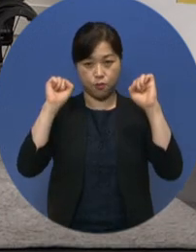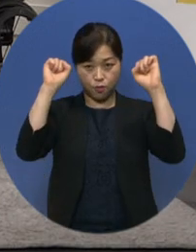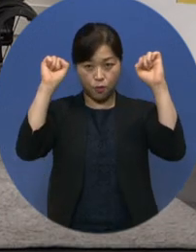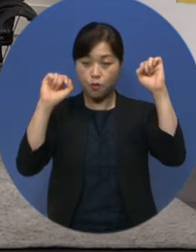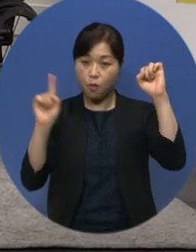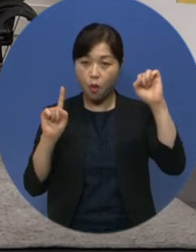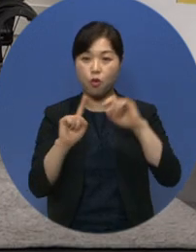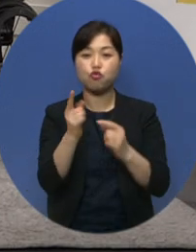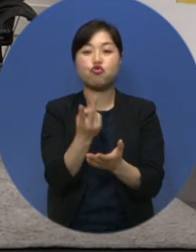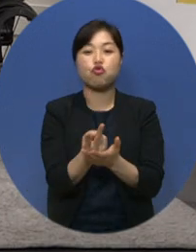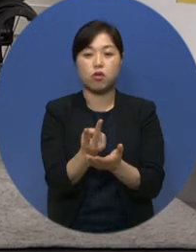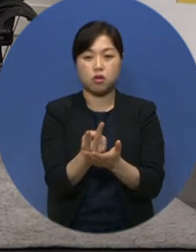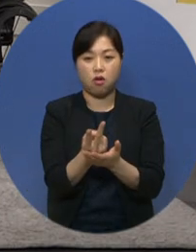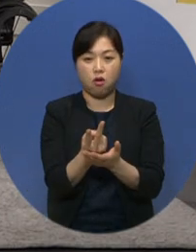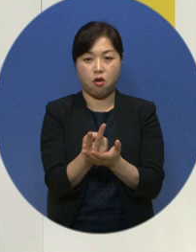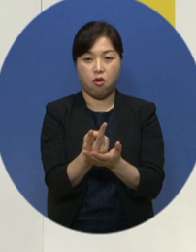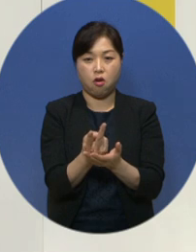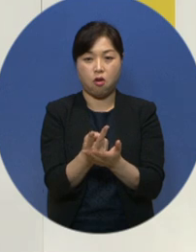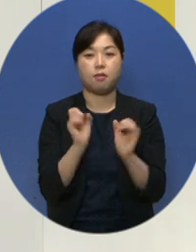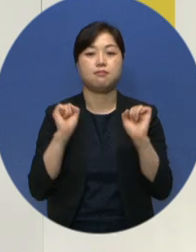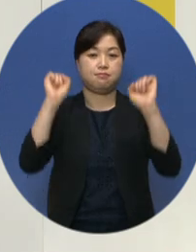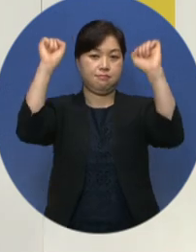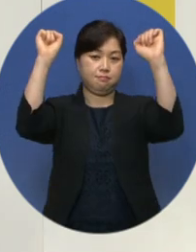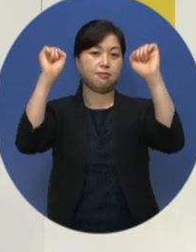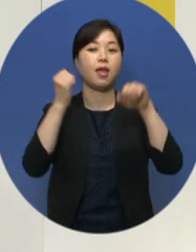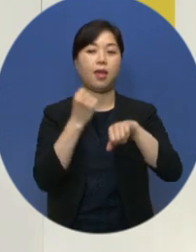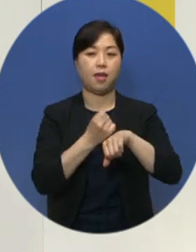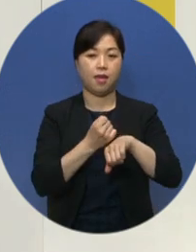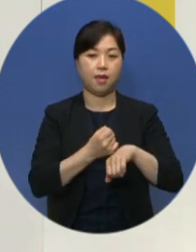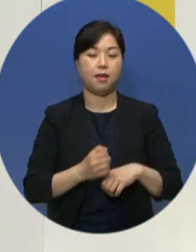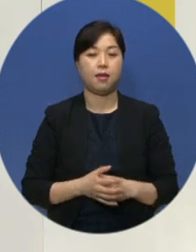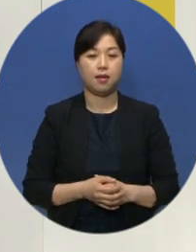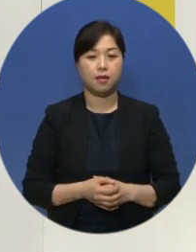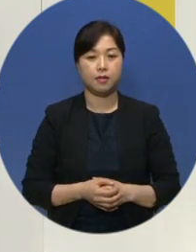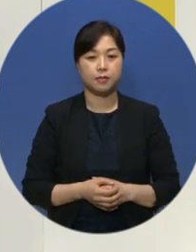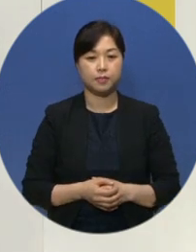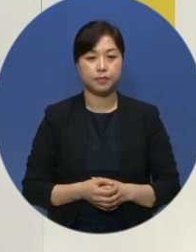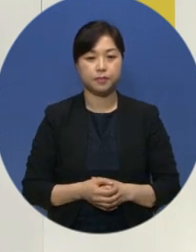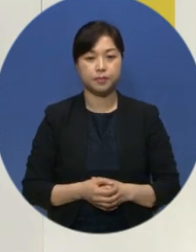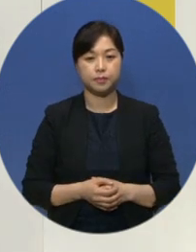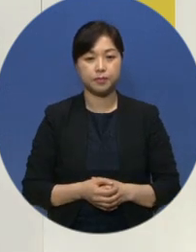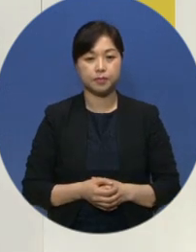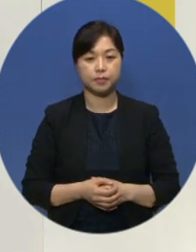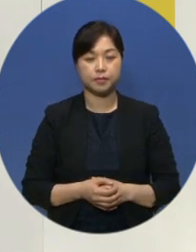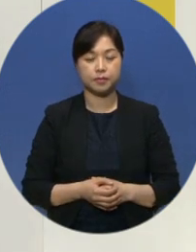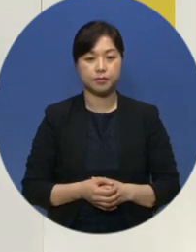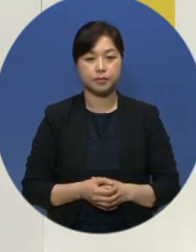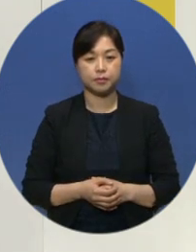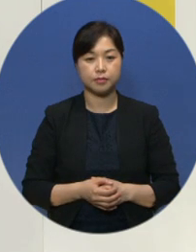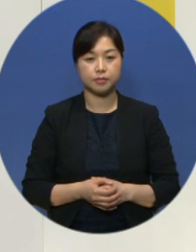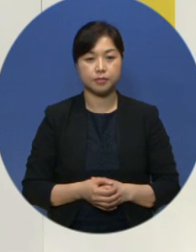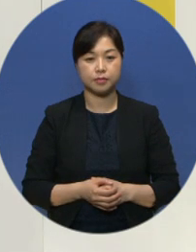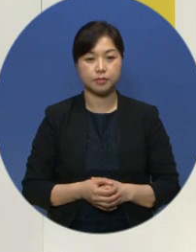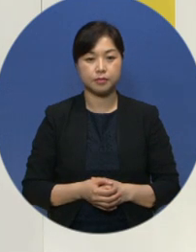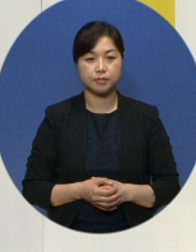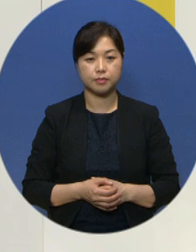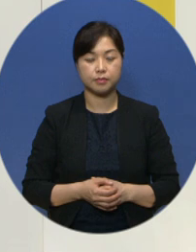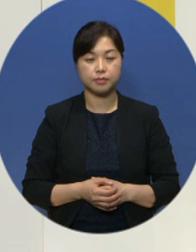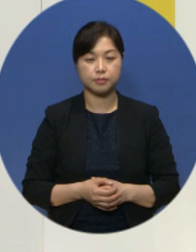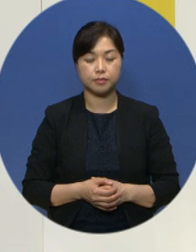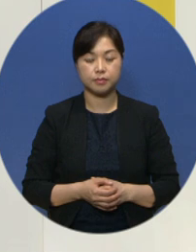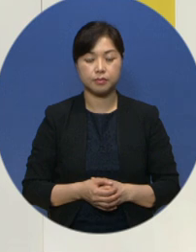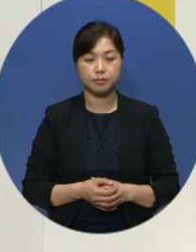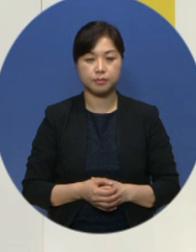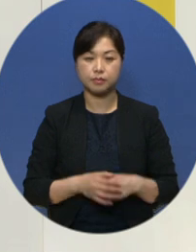그래서 이제 누워서 그 거에요 네 누워서 이제 벤치프레스를 드는데 보통 그 비장애인